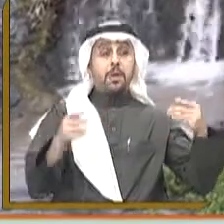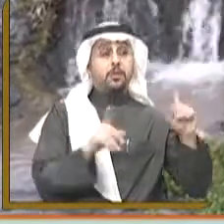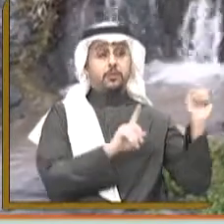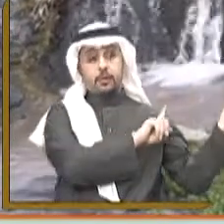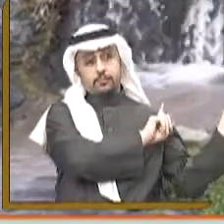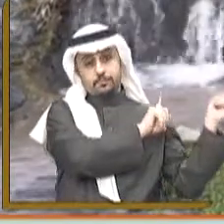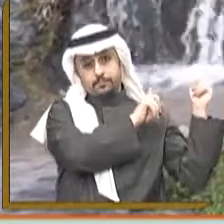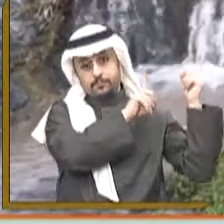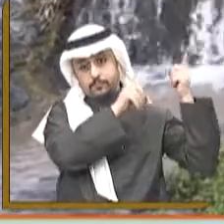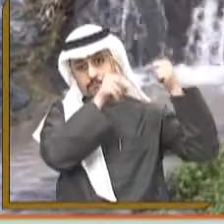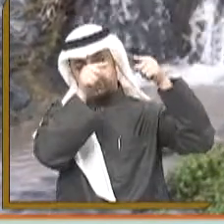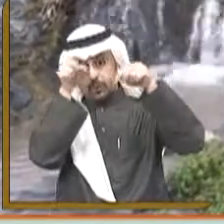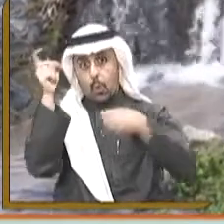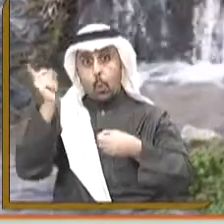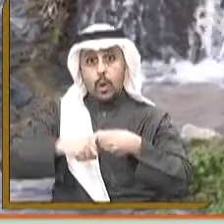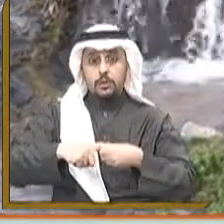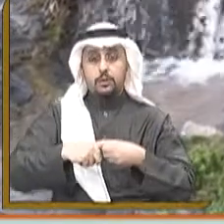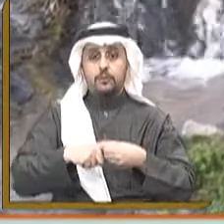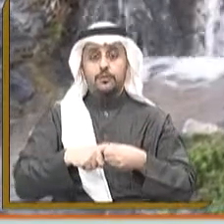لين وصلنا لهذا الوادي، من